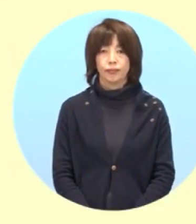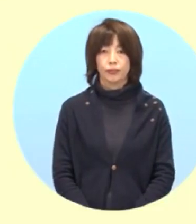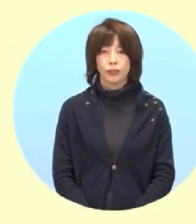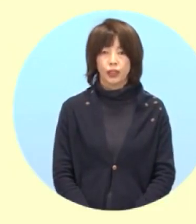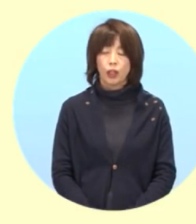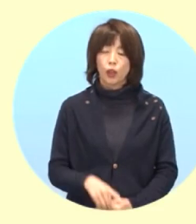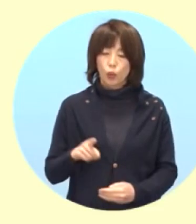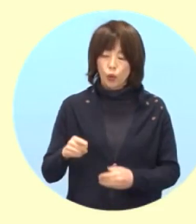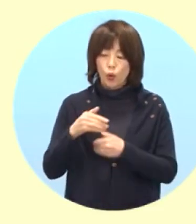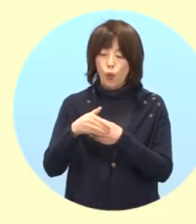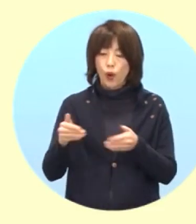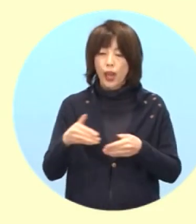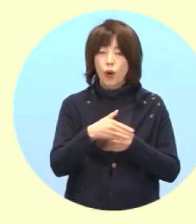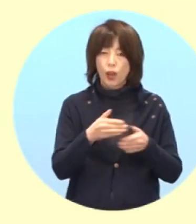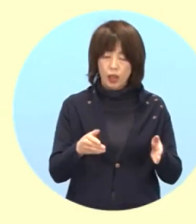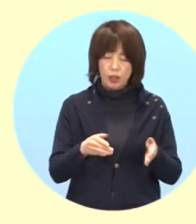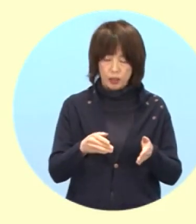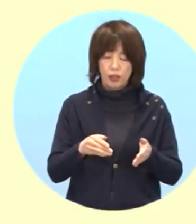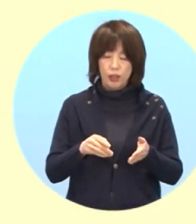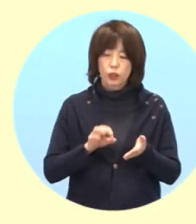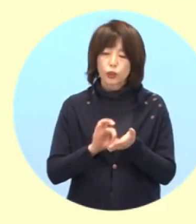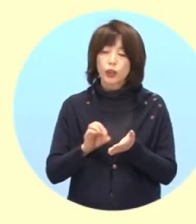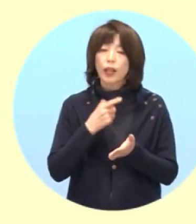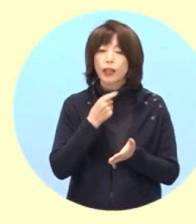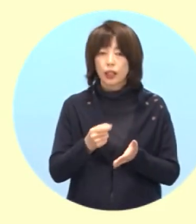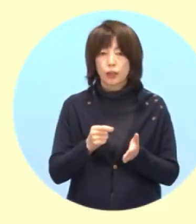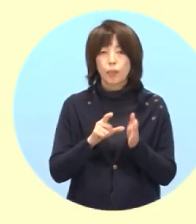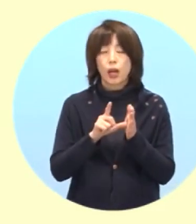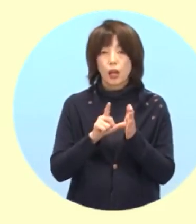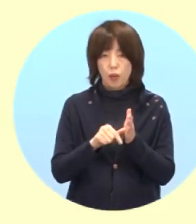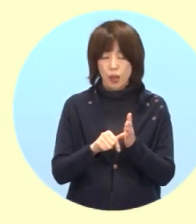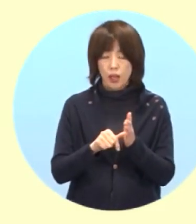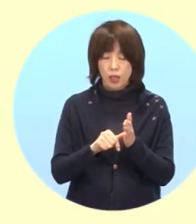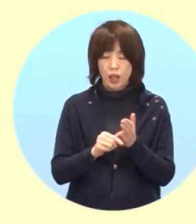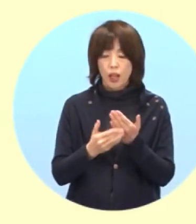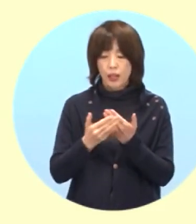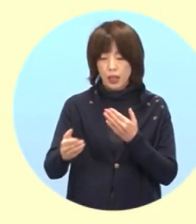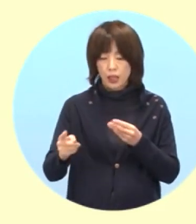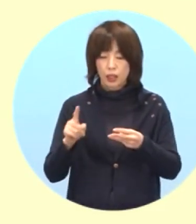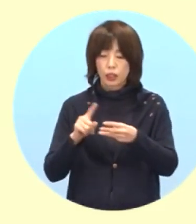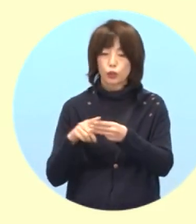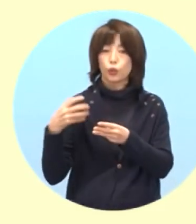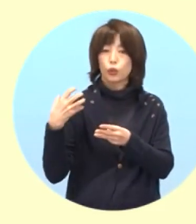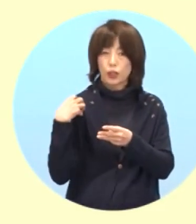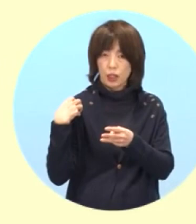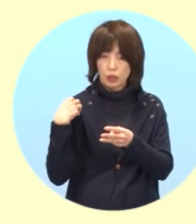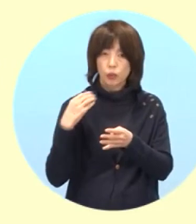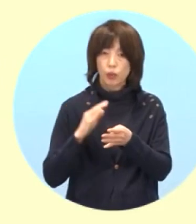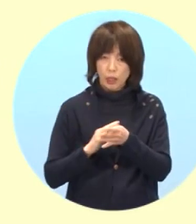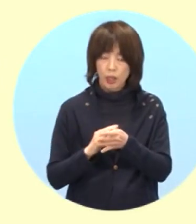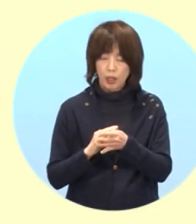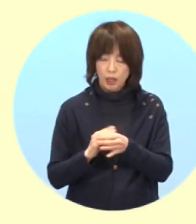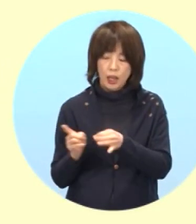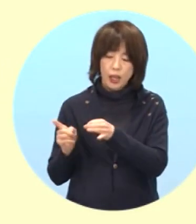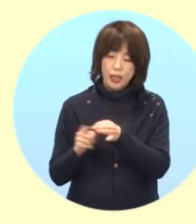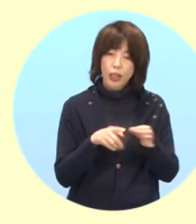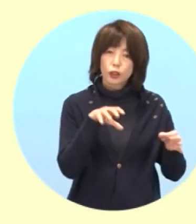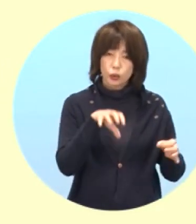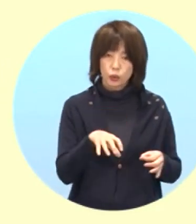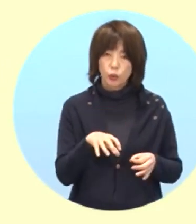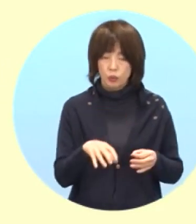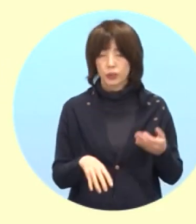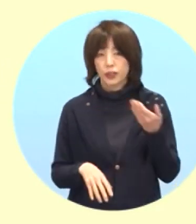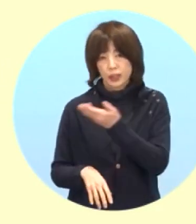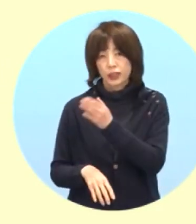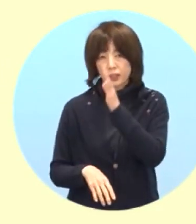これらのお部屋のご利用をご希望の場合は、大会主催者または市民野球場へお問い合わせをお願い